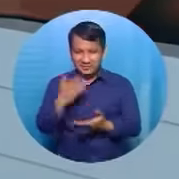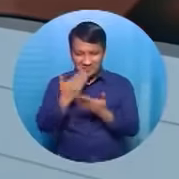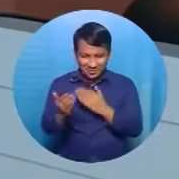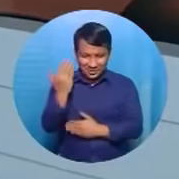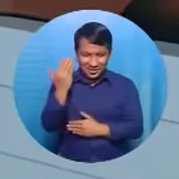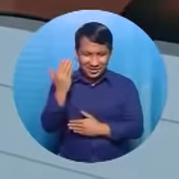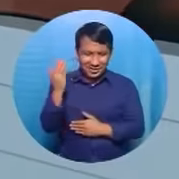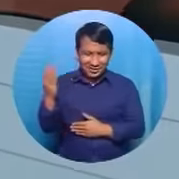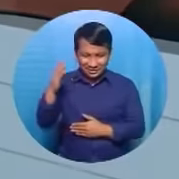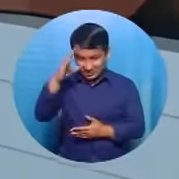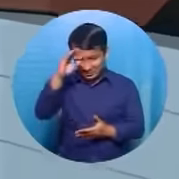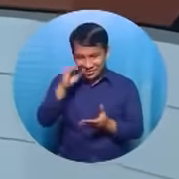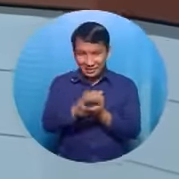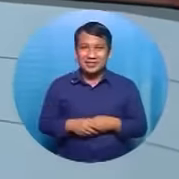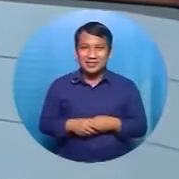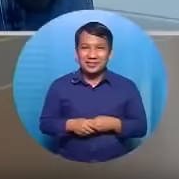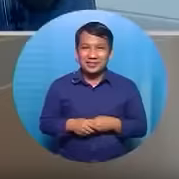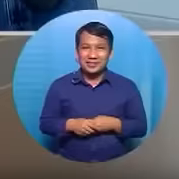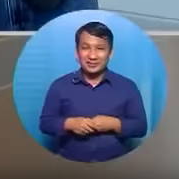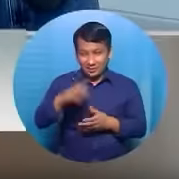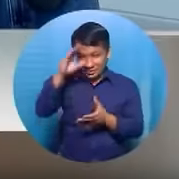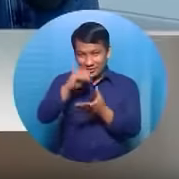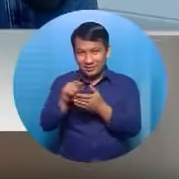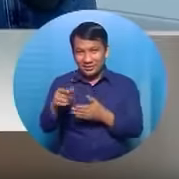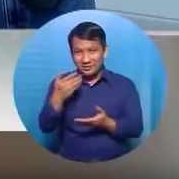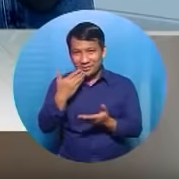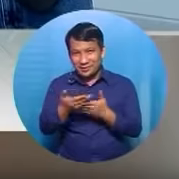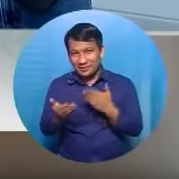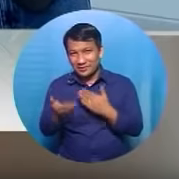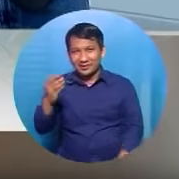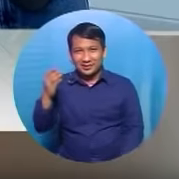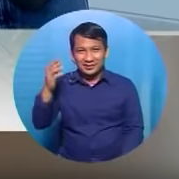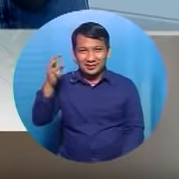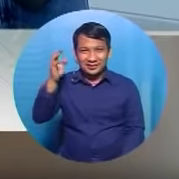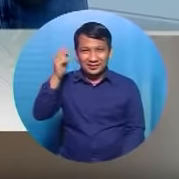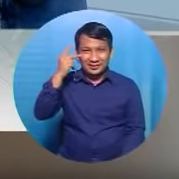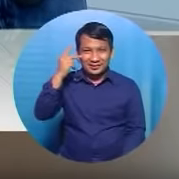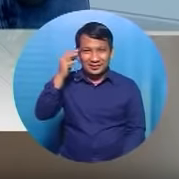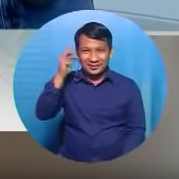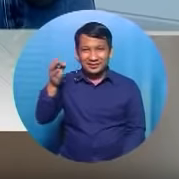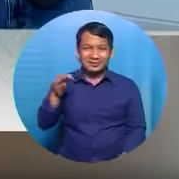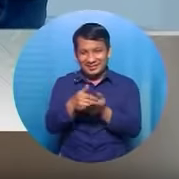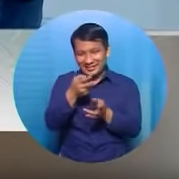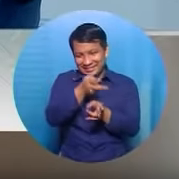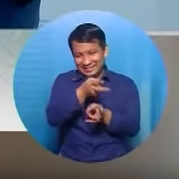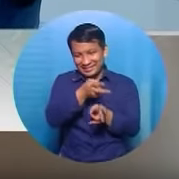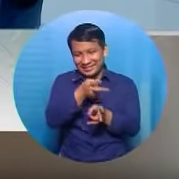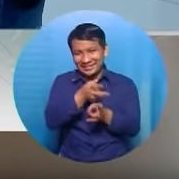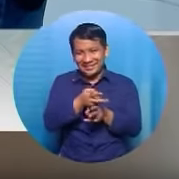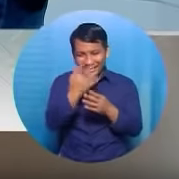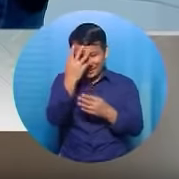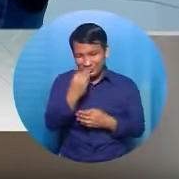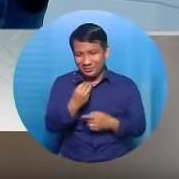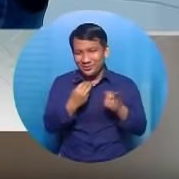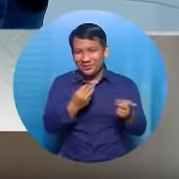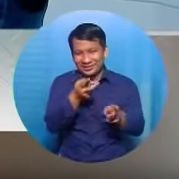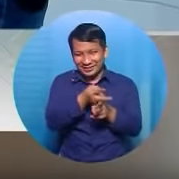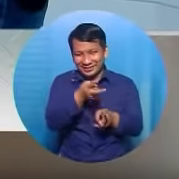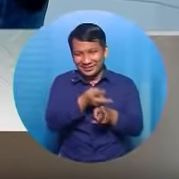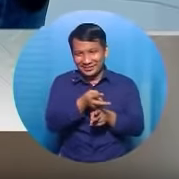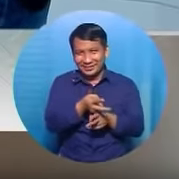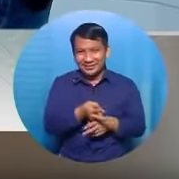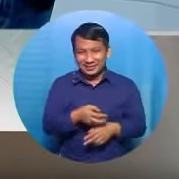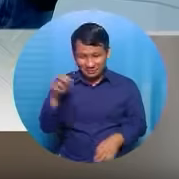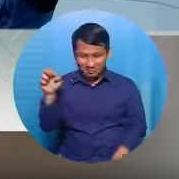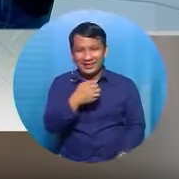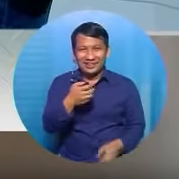magandang umaga po, Sir Perry. Yes, sir. Magandang umaga din, sir. Sir, mahina yung bantay mo. Nakatulog. Patukan